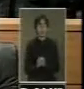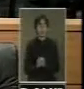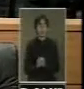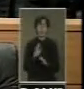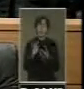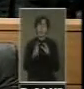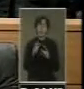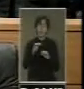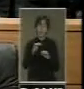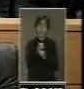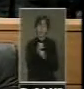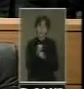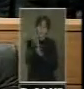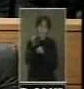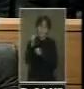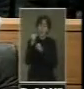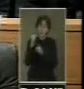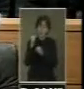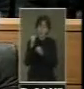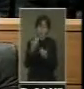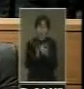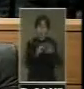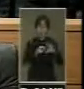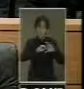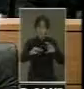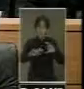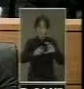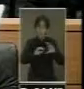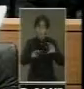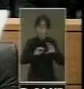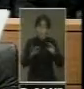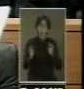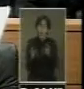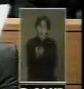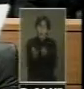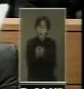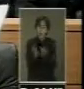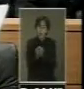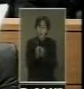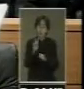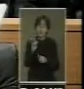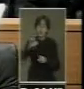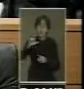ช่วงเวลาที่เกิดการเคลื่อนไหวก่อนที่จะเกิดการรัฐประหาร